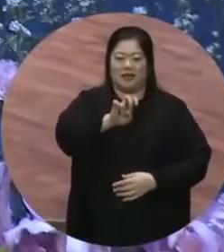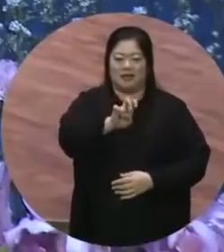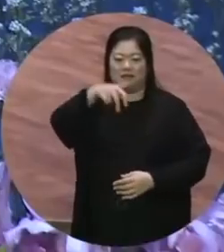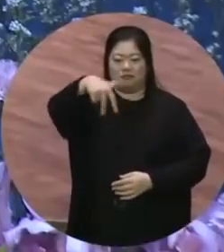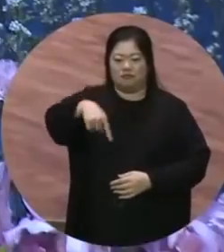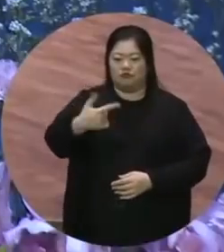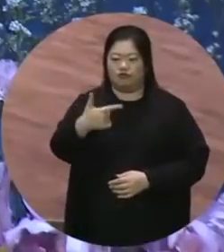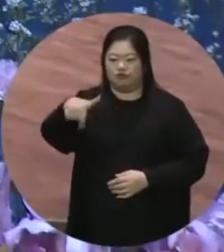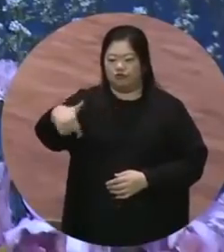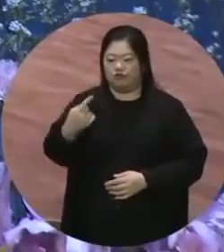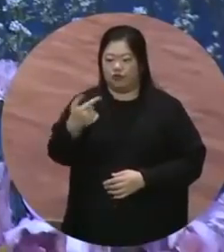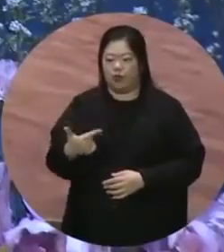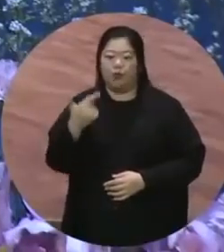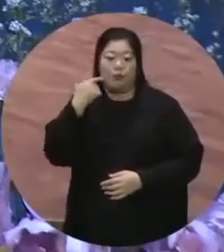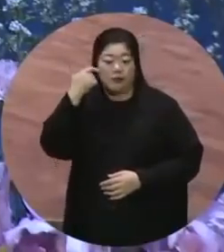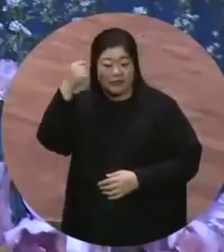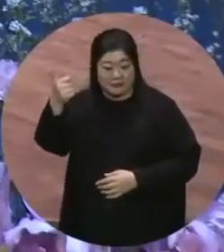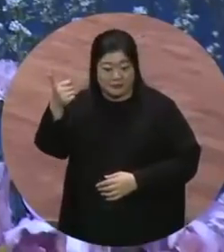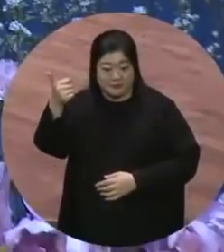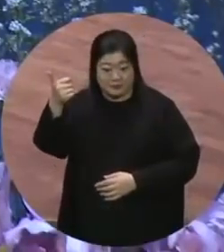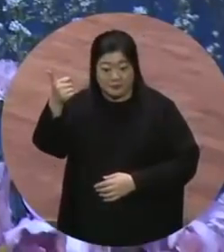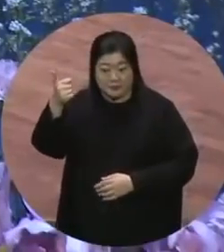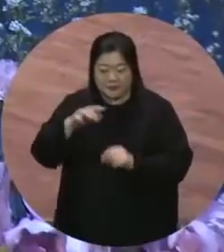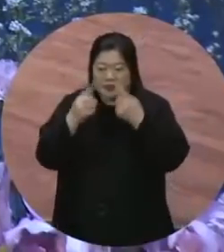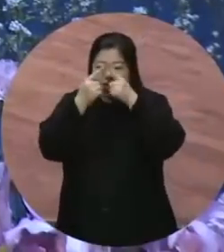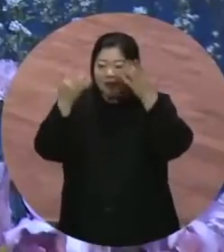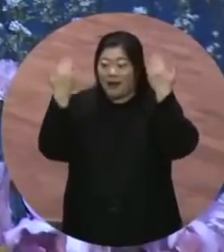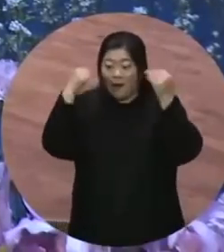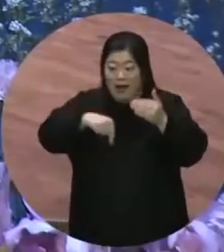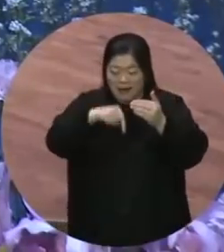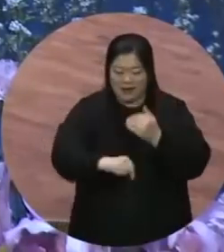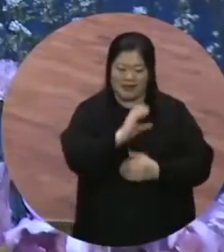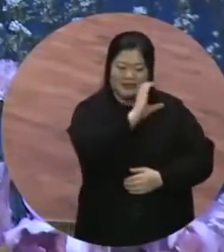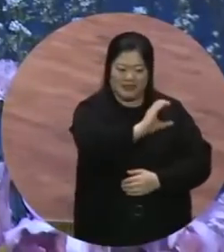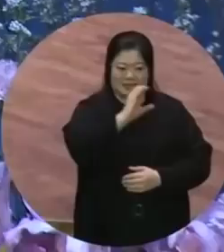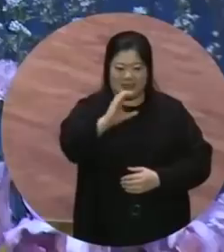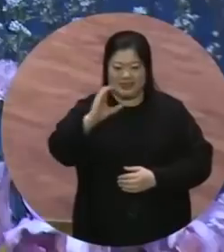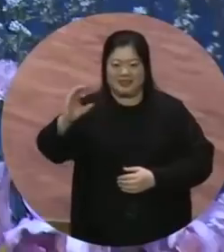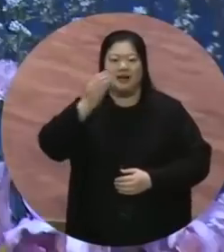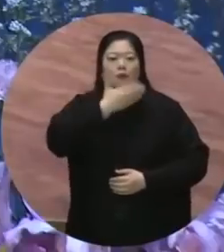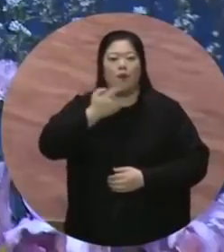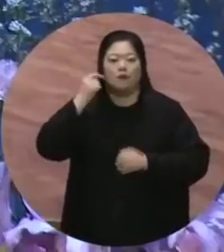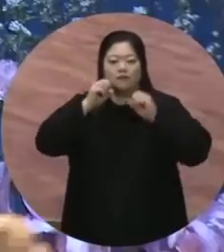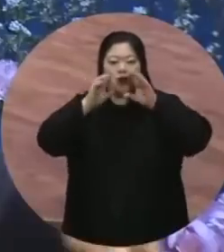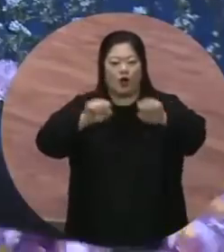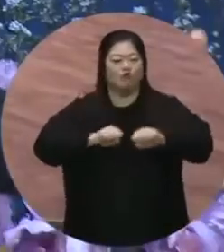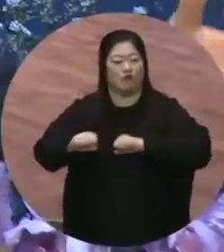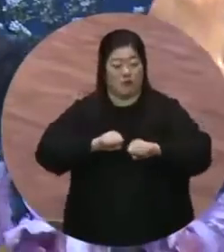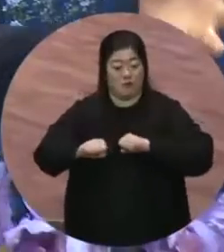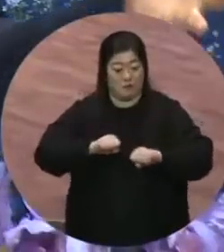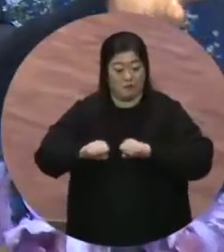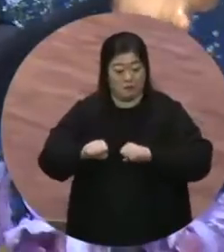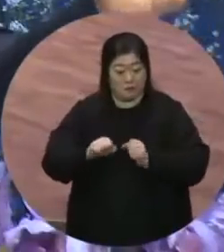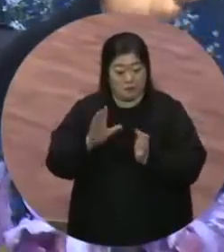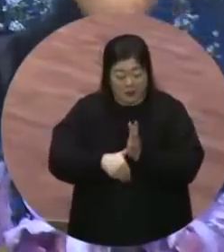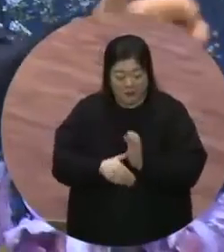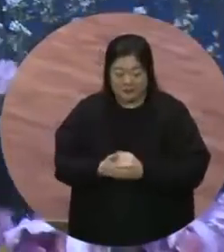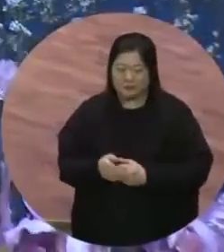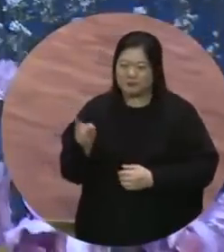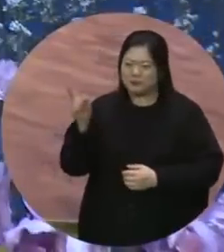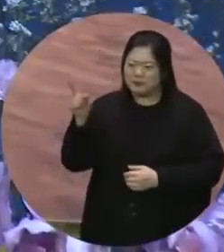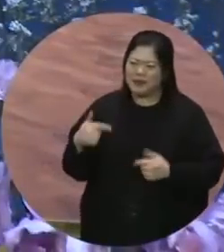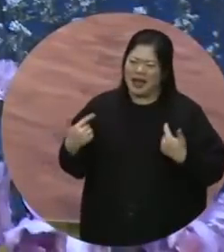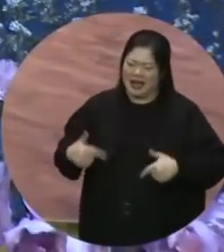목사님이 대학생들을 운동을 했잖아요. 대학 운동을 했는데, 이 복음화 운동을 했는데, 이분이요, 대학생들을 다 수천